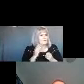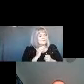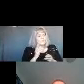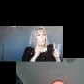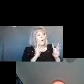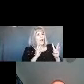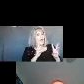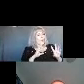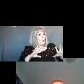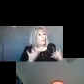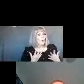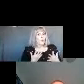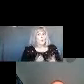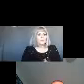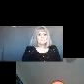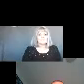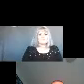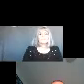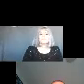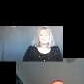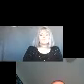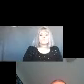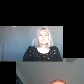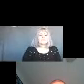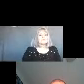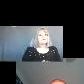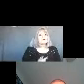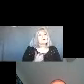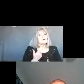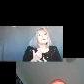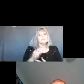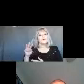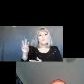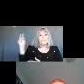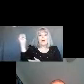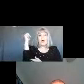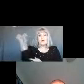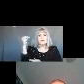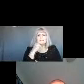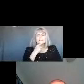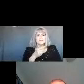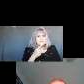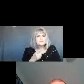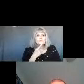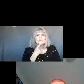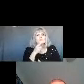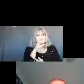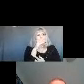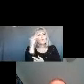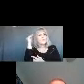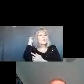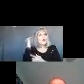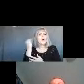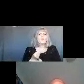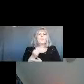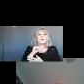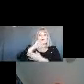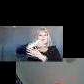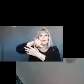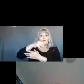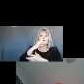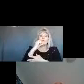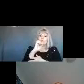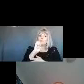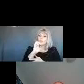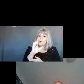verbaas, daar oor en het gewonder hoe dit kan wees. Toe haal hy daai stuk aan, wat die profeet Joel gesê het, en toe